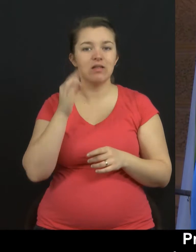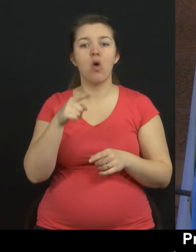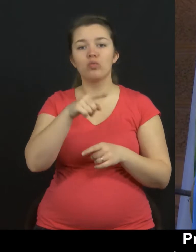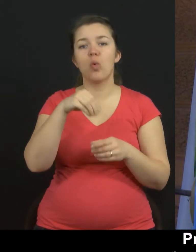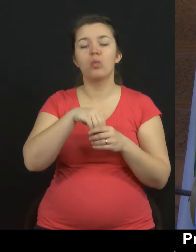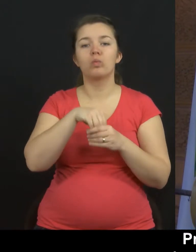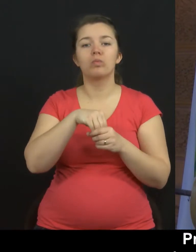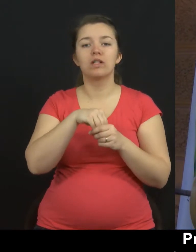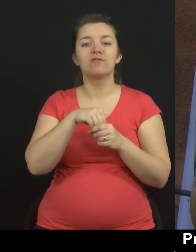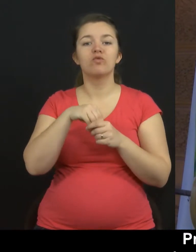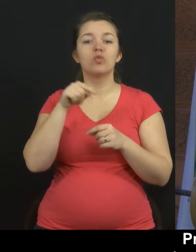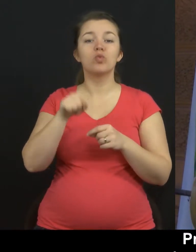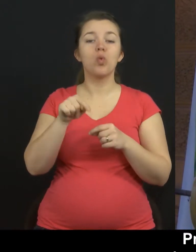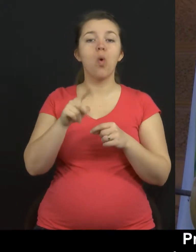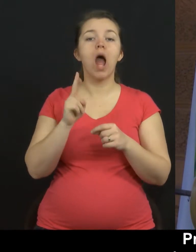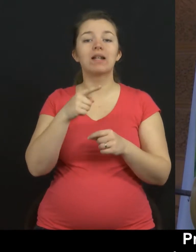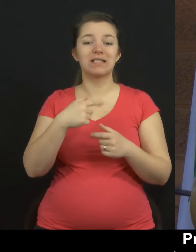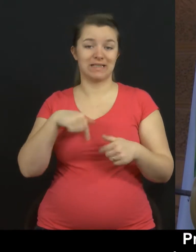zakislijo in